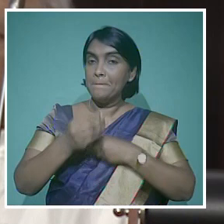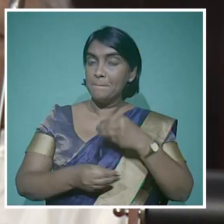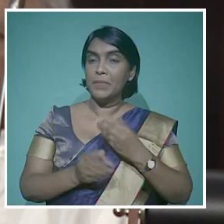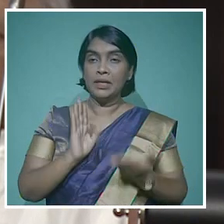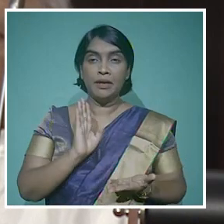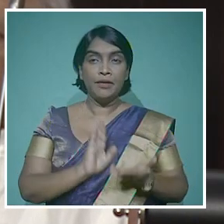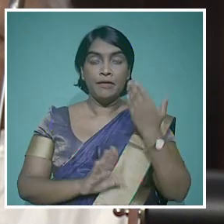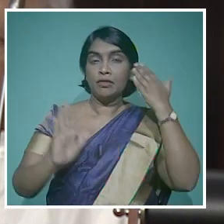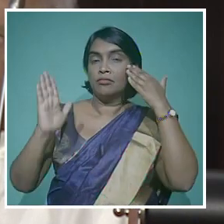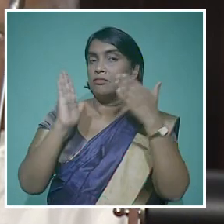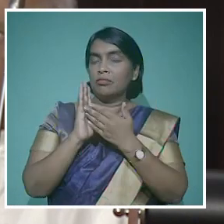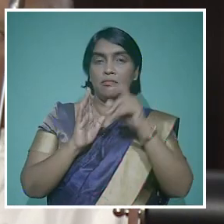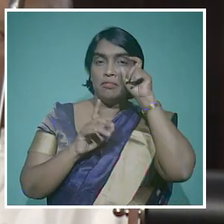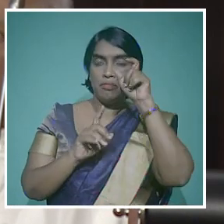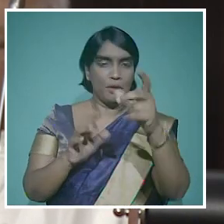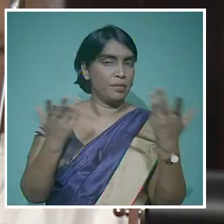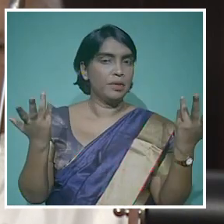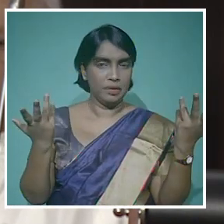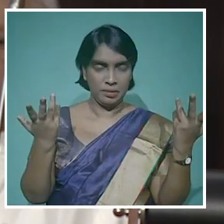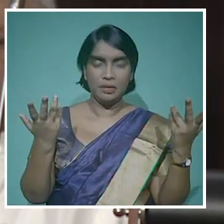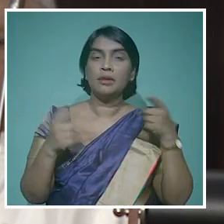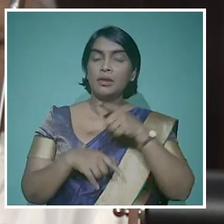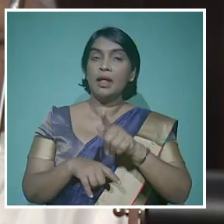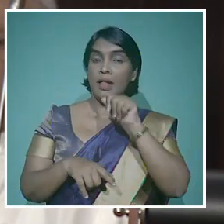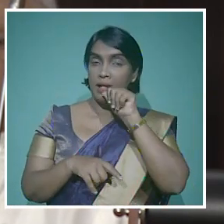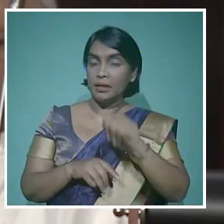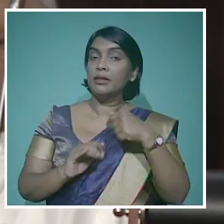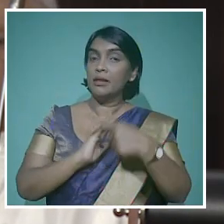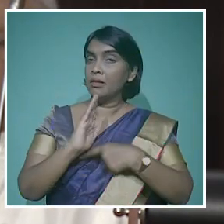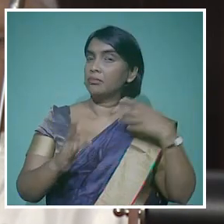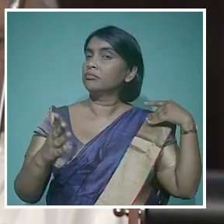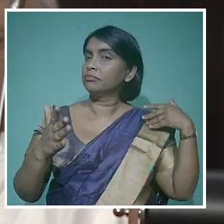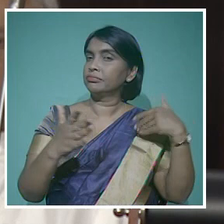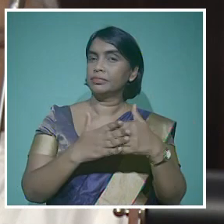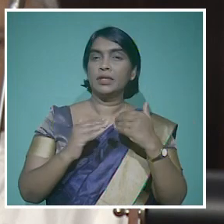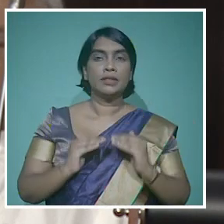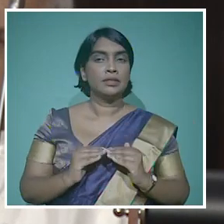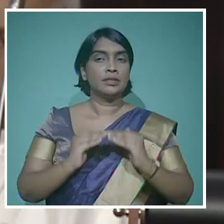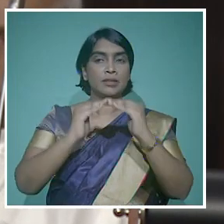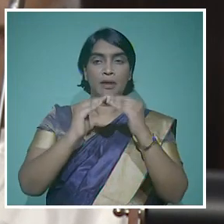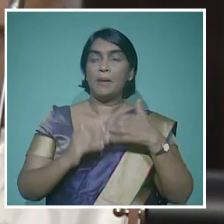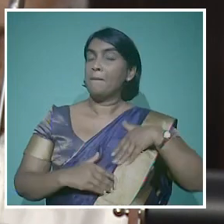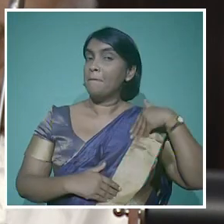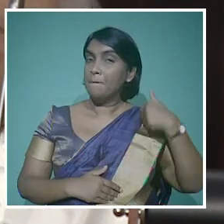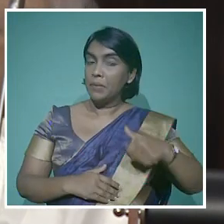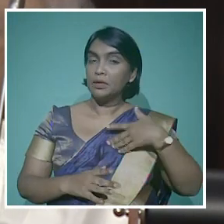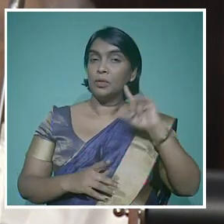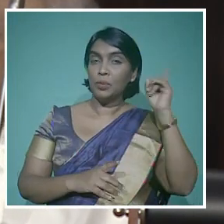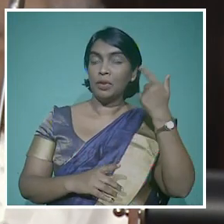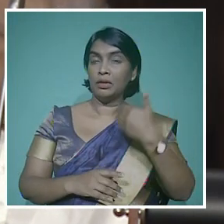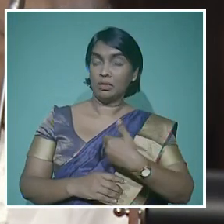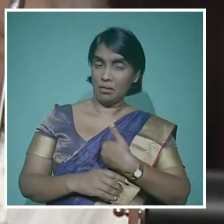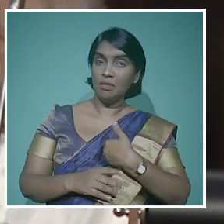කිරීම ගැන අපි ගැඹුරු ලෙස කල්පනා කළේ නැහැ. ඇත්තෙන්ම රටක දීර්ඝකාලීන සංවර්ධනයට පදනම වෙන්නේ ජනප්‍රිය